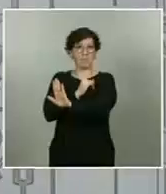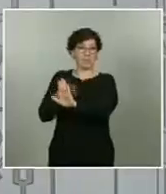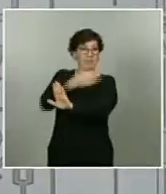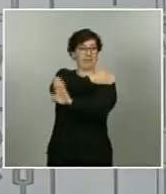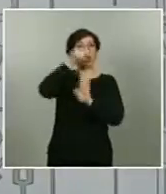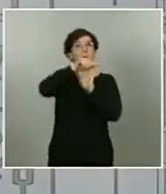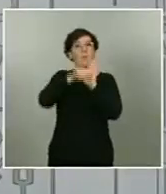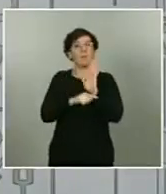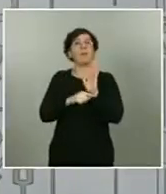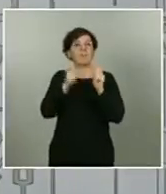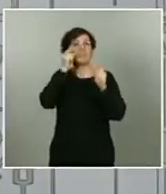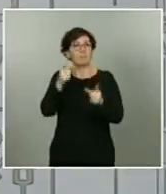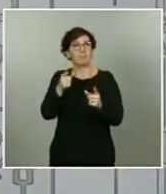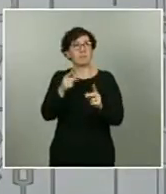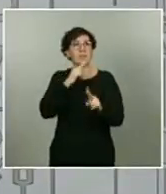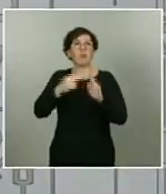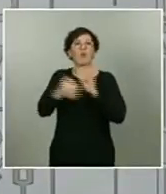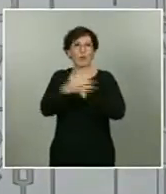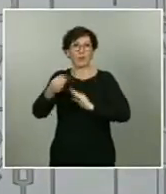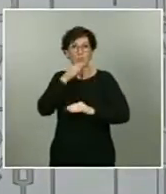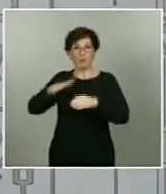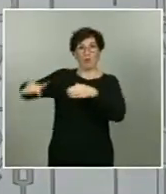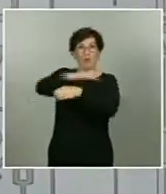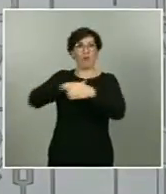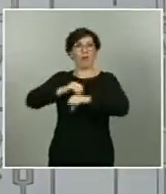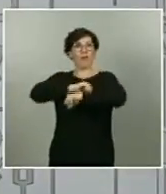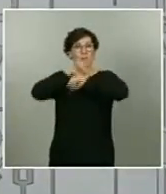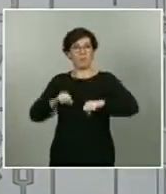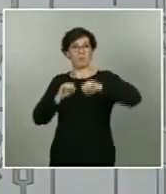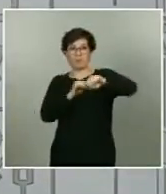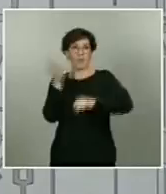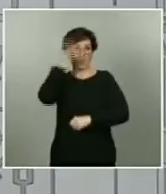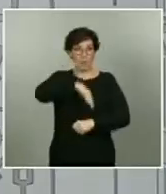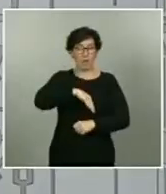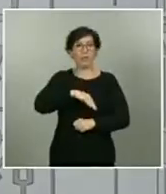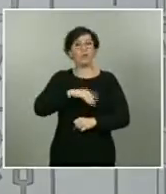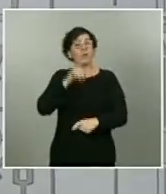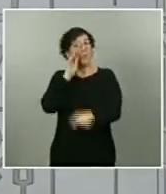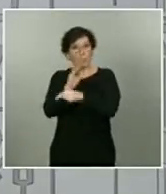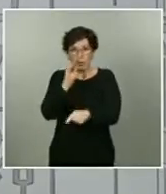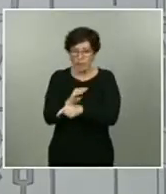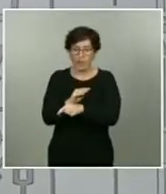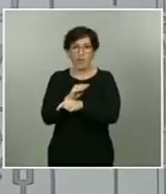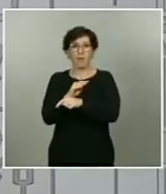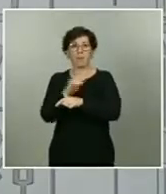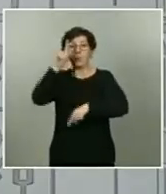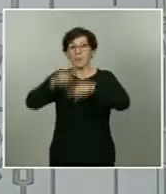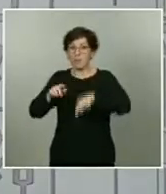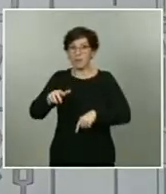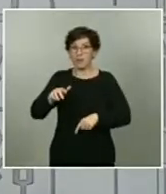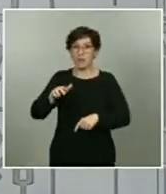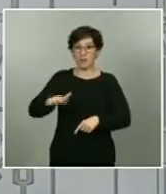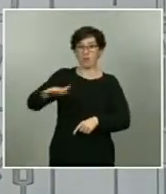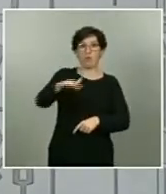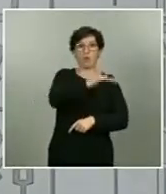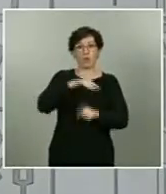protecció. Mucha prudencia, andar con mucho cuidado, una desescalada progresiva en las zonas donde se establezcan la situación